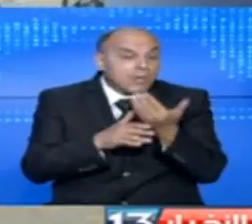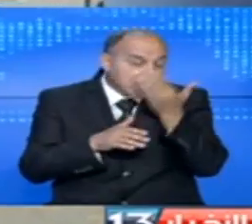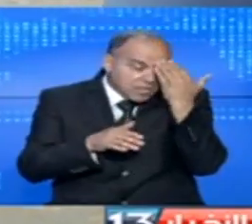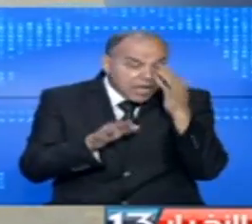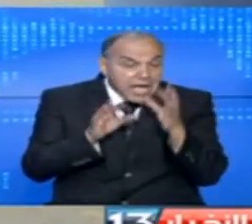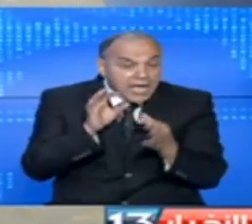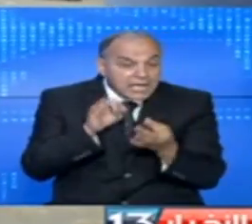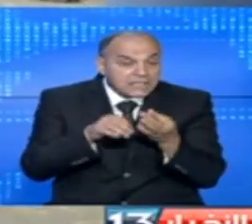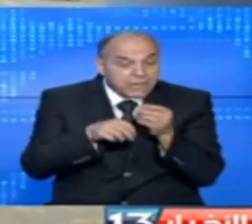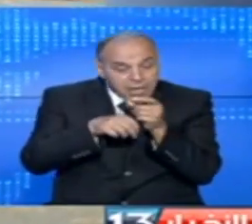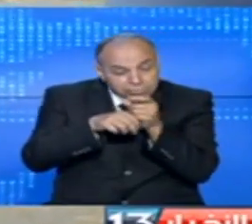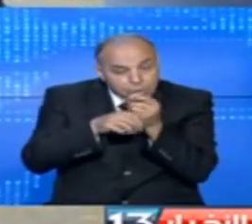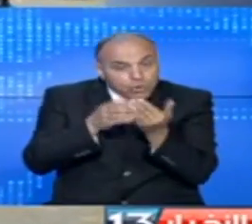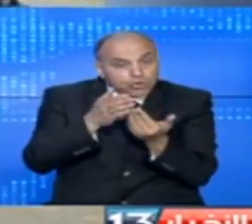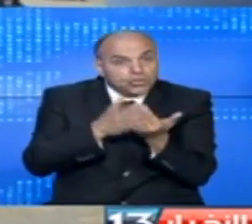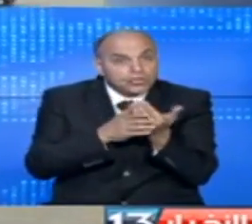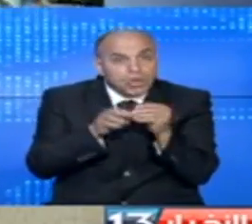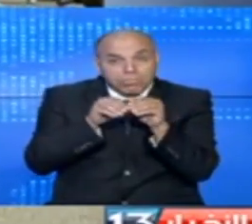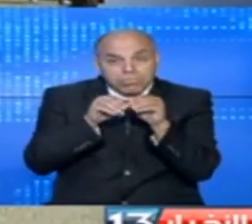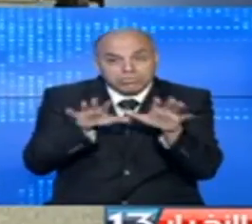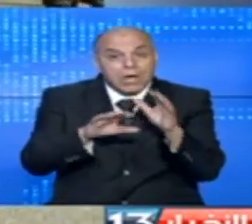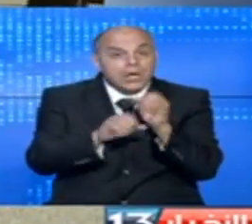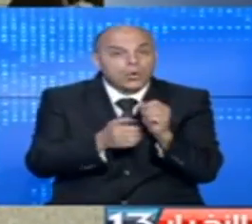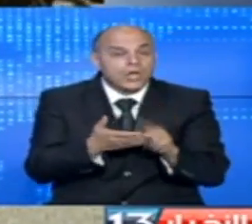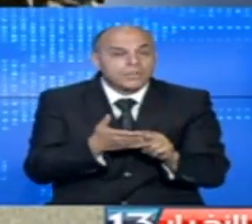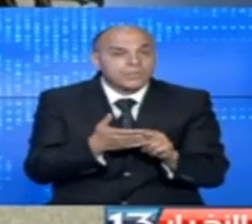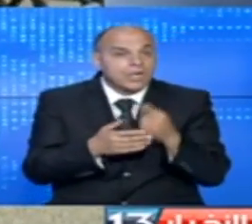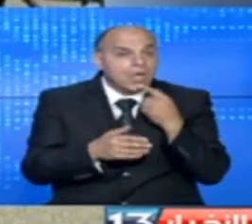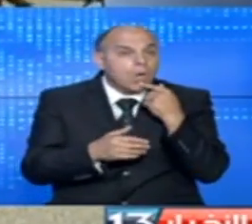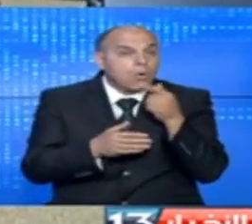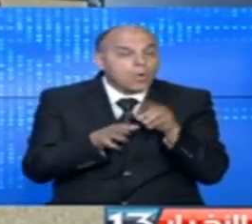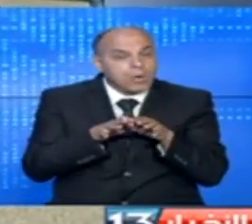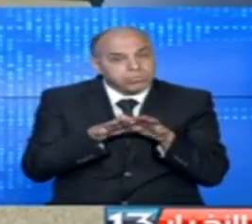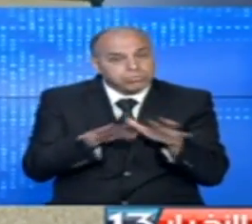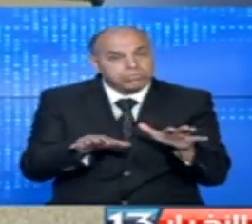للكشف عن نوعية السلالة المنتشرة في الولاية وسبب الانتشار الواسع للفيروس.